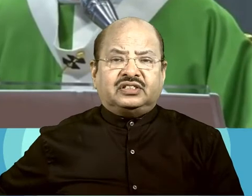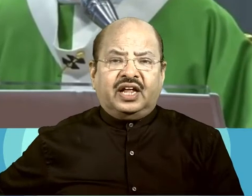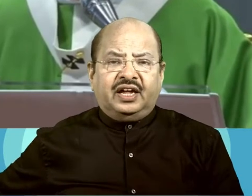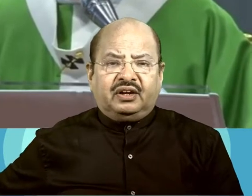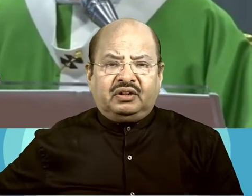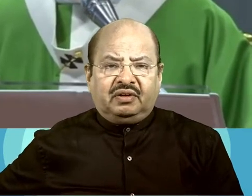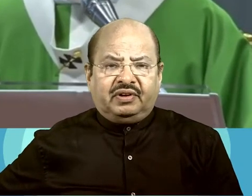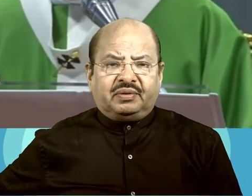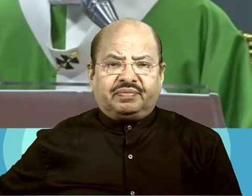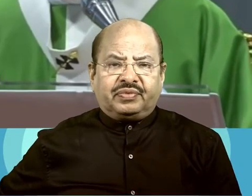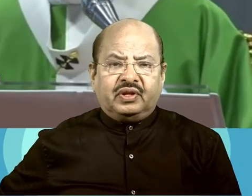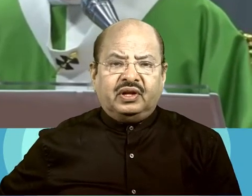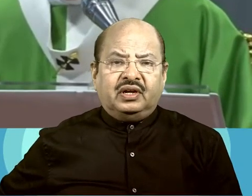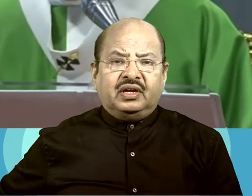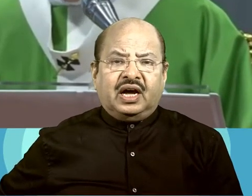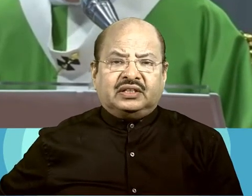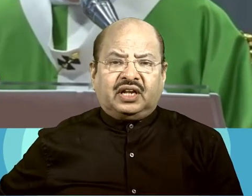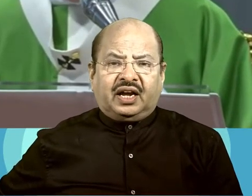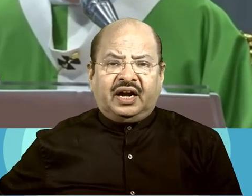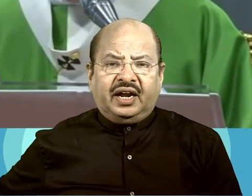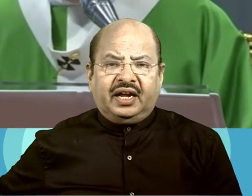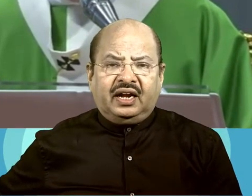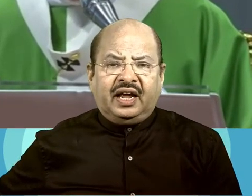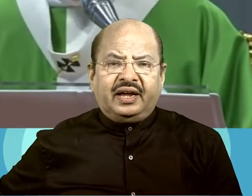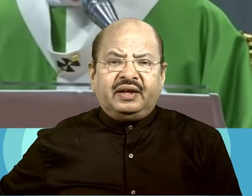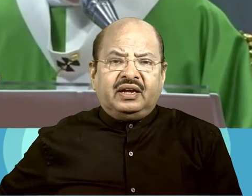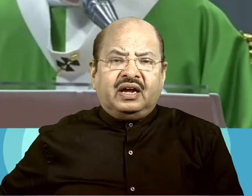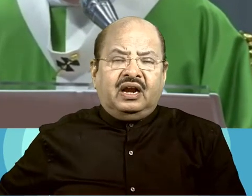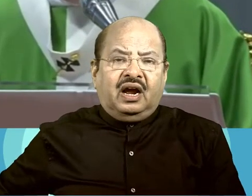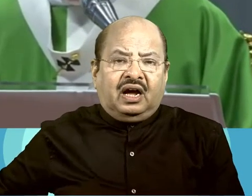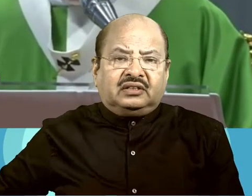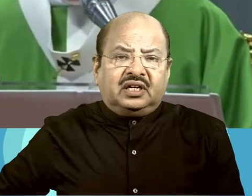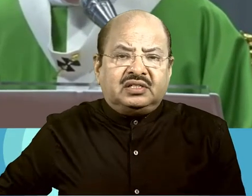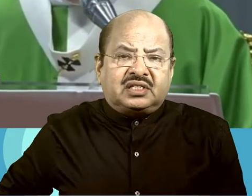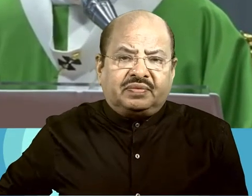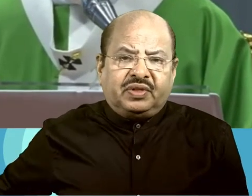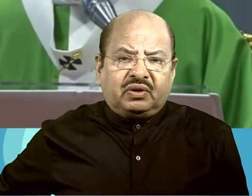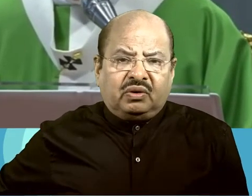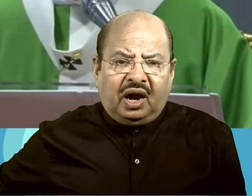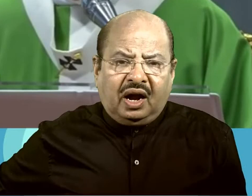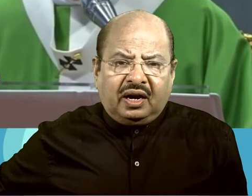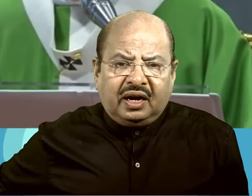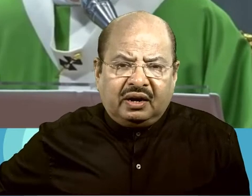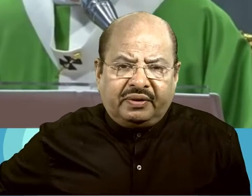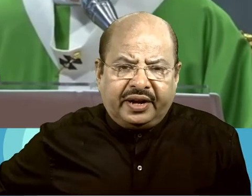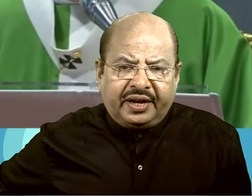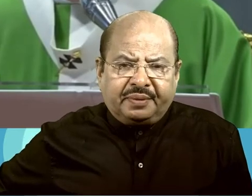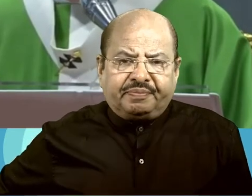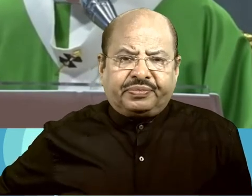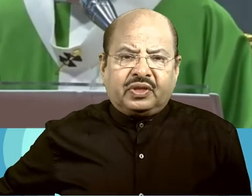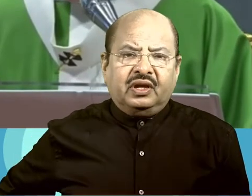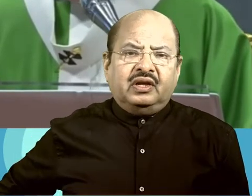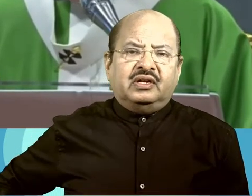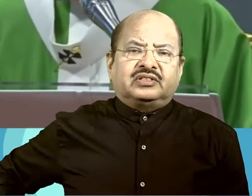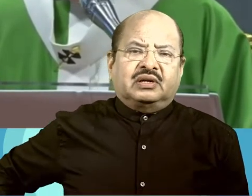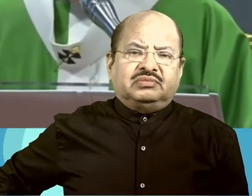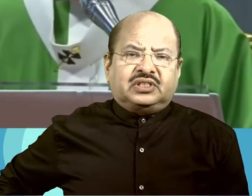താൻ സ്നേഹിക്കുന്നവരും യാത്രക്കിടയിലെ എല്ലാത്തരം ശബ്ദ കോലാഹലങ്ങളുടെയും